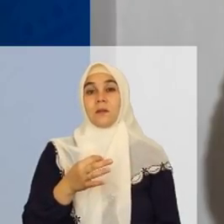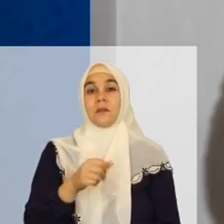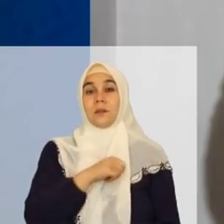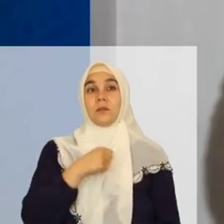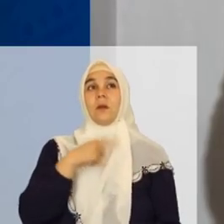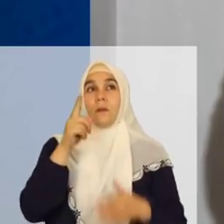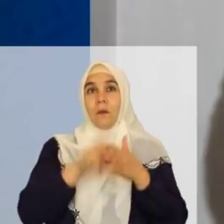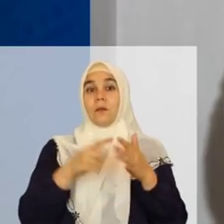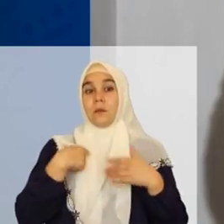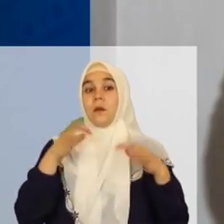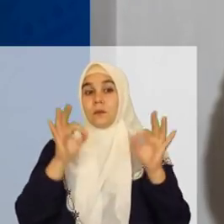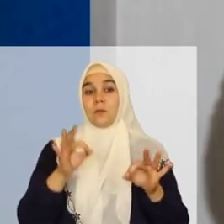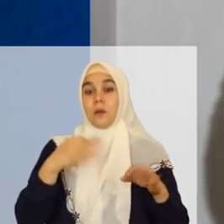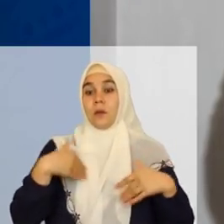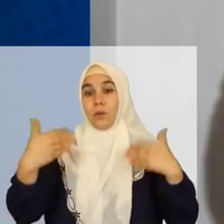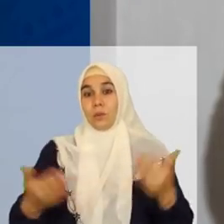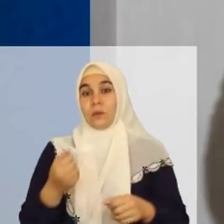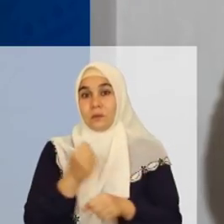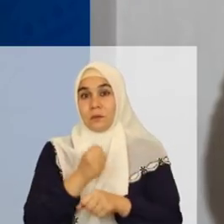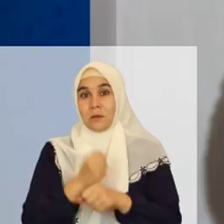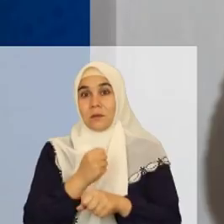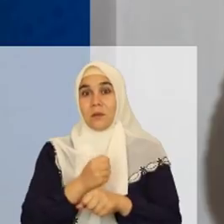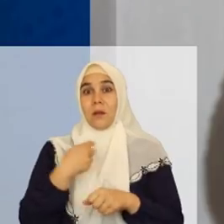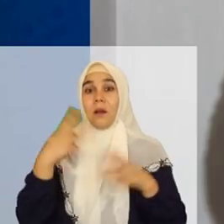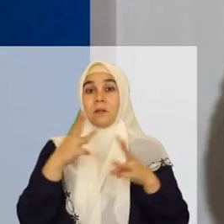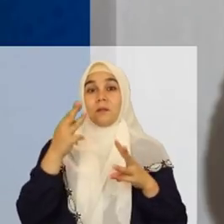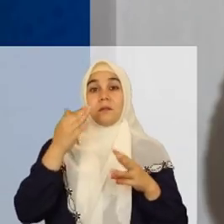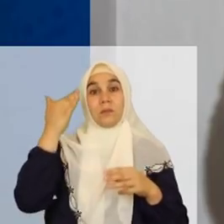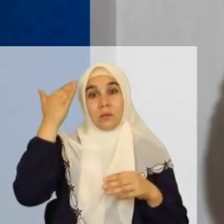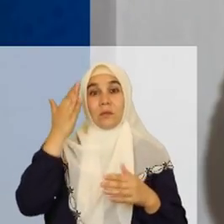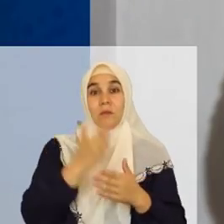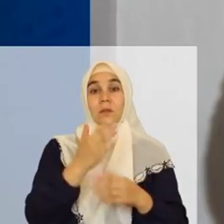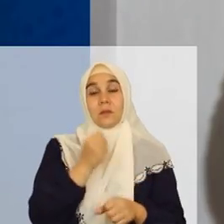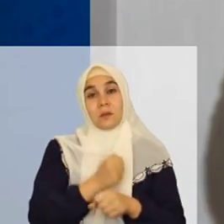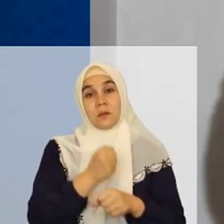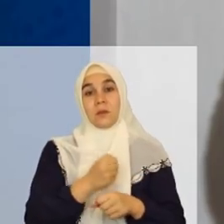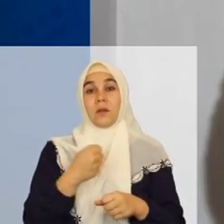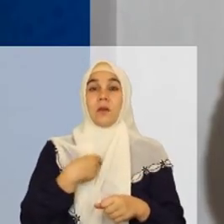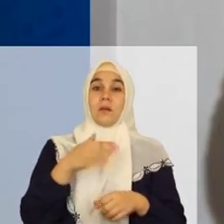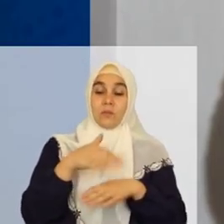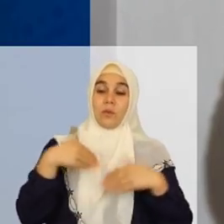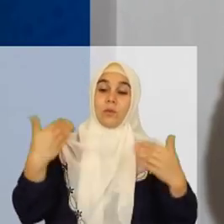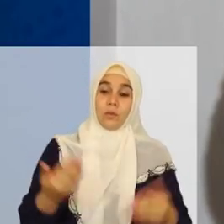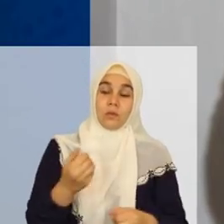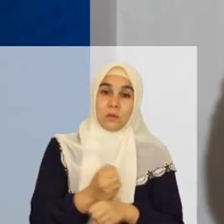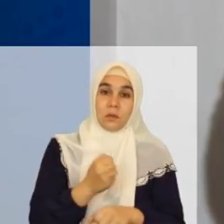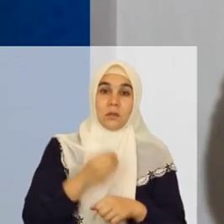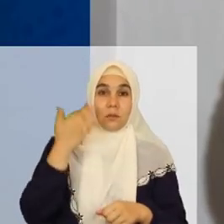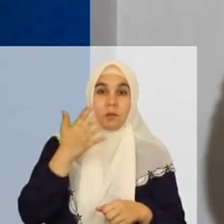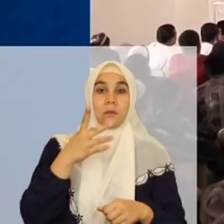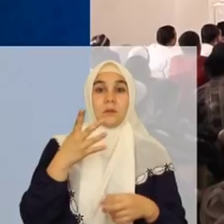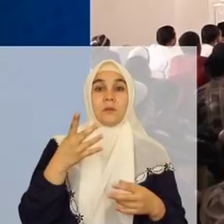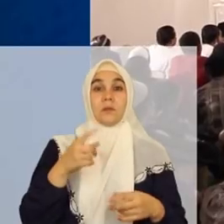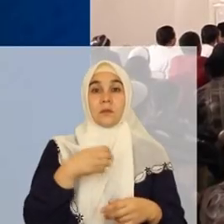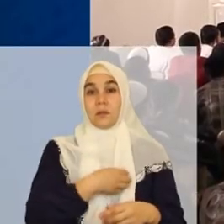qilsa, e'tiqod ma'nosida qilsa, lekin shu o'zi qilish kerak-ku, endi bizda uzun bo'lib qoldi-da desa,